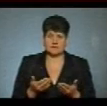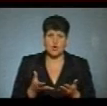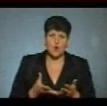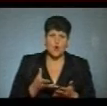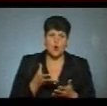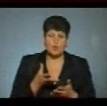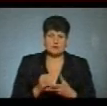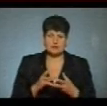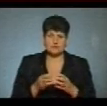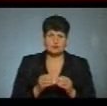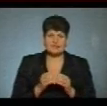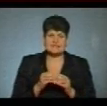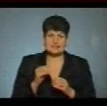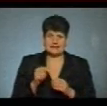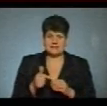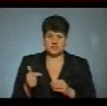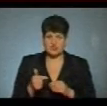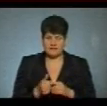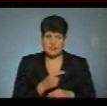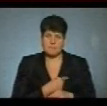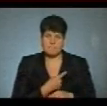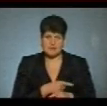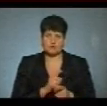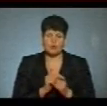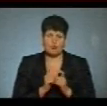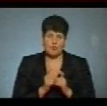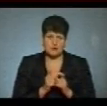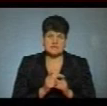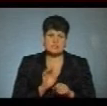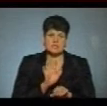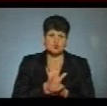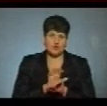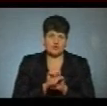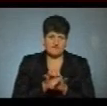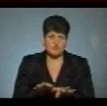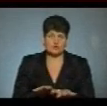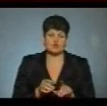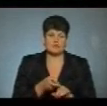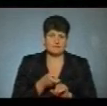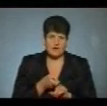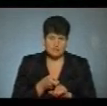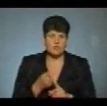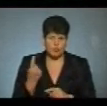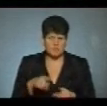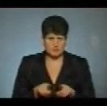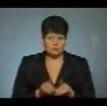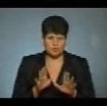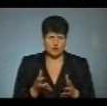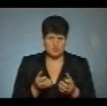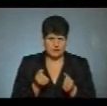оплату в сумі 10 тисяч гривень медикам, які борються з COVID-19. Чи в області також медики будуть